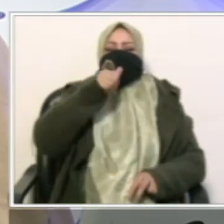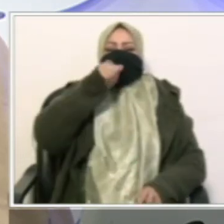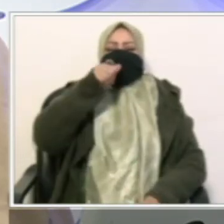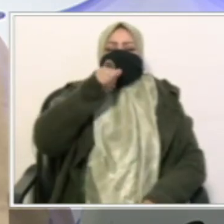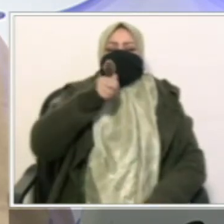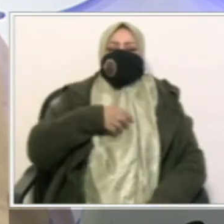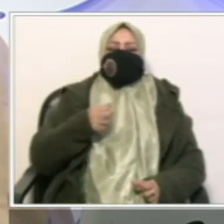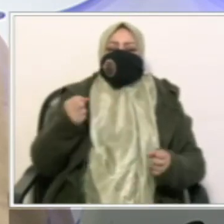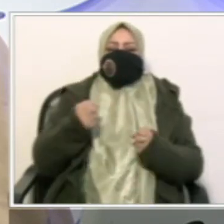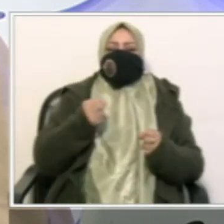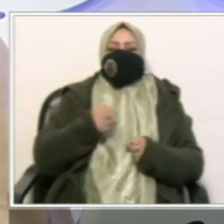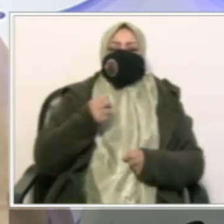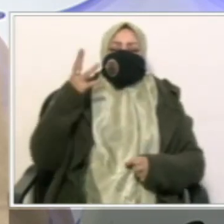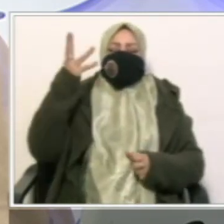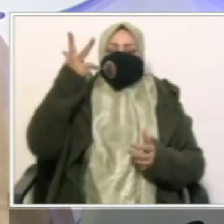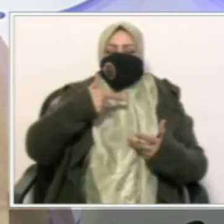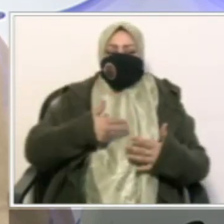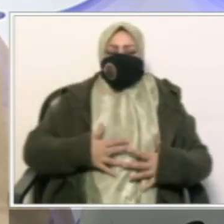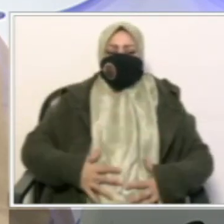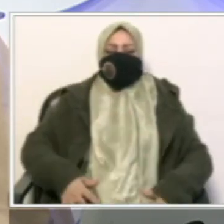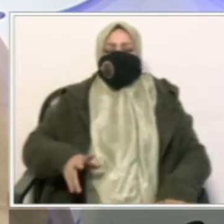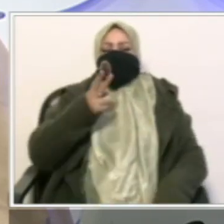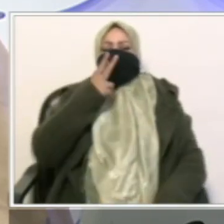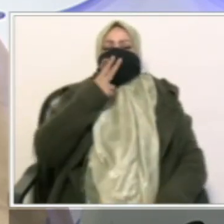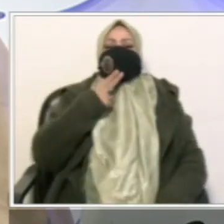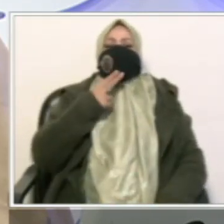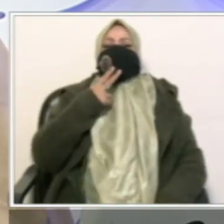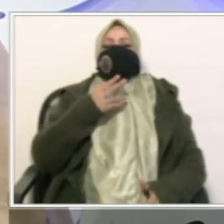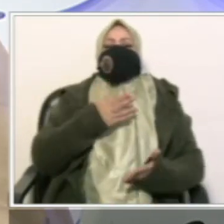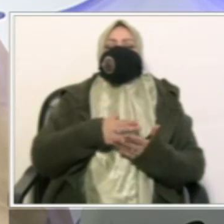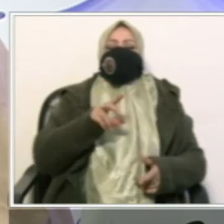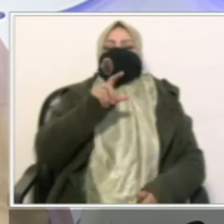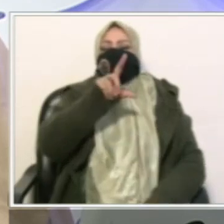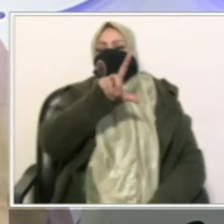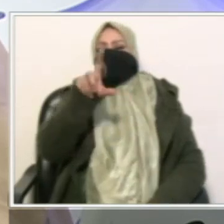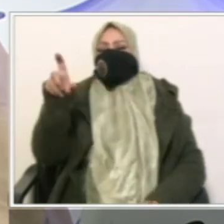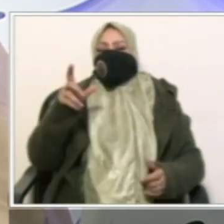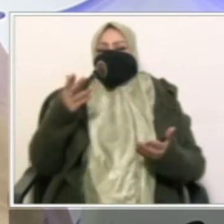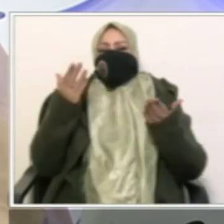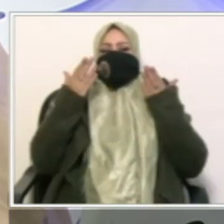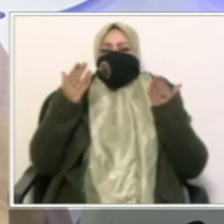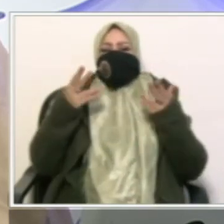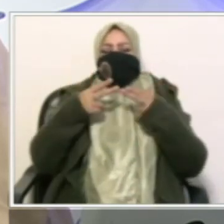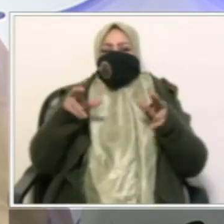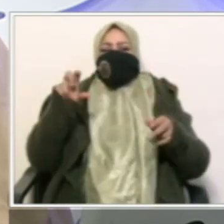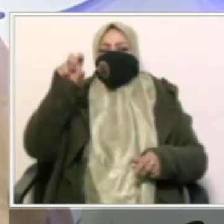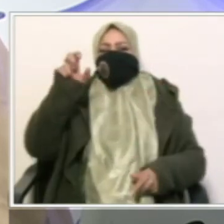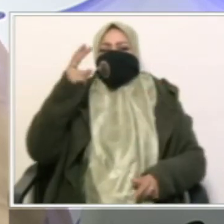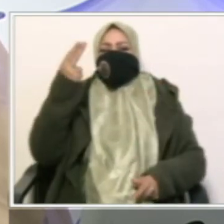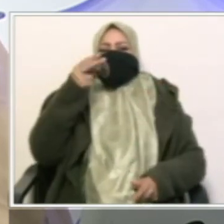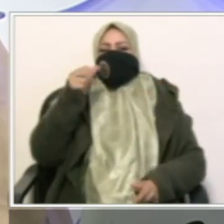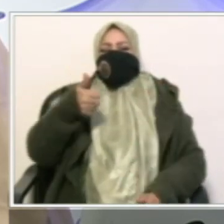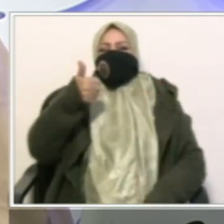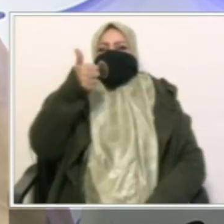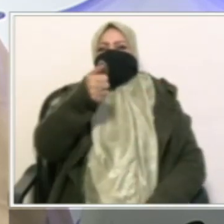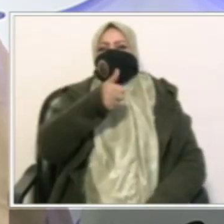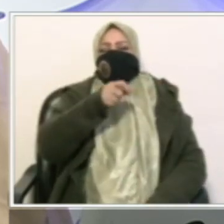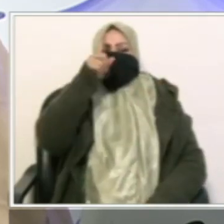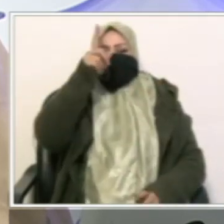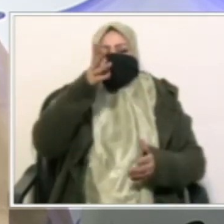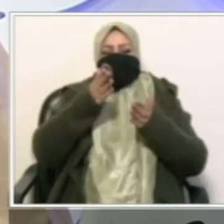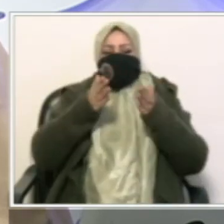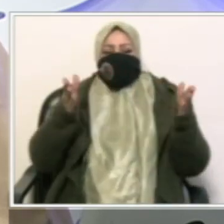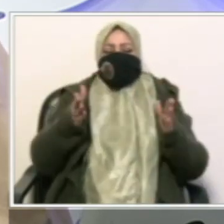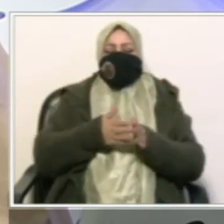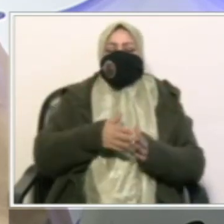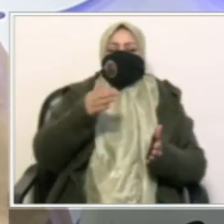التي وردت في الاستفتاح. فيقولها الإنسان بعد تكبيرة الإحرام مباشرة وقبل البدء في